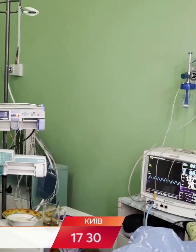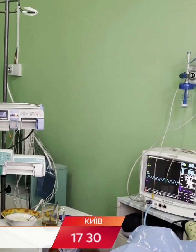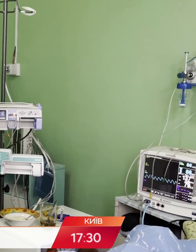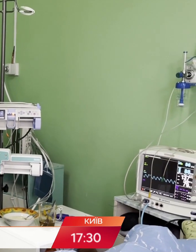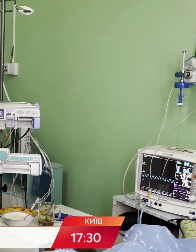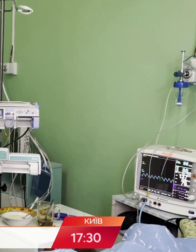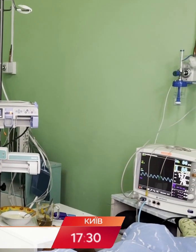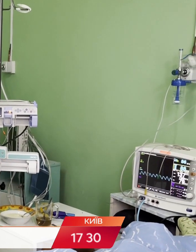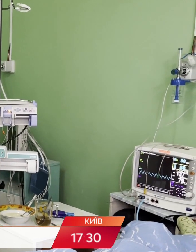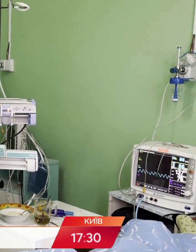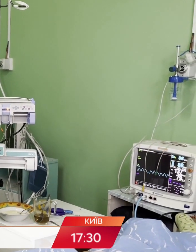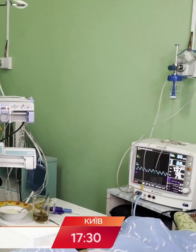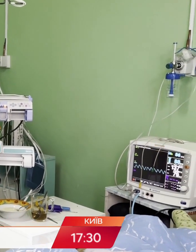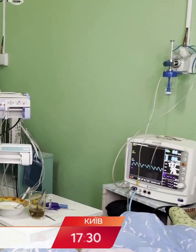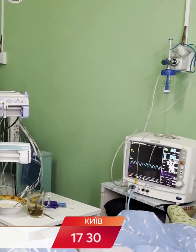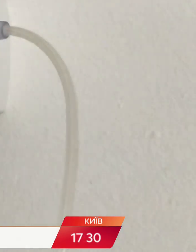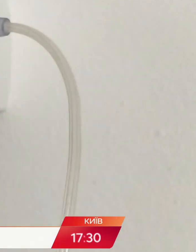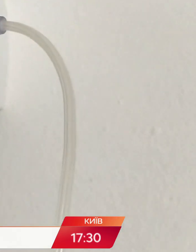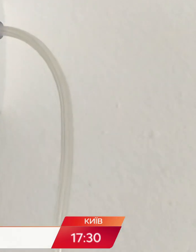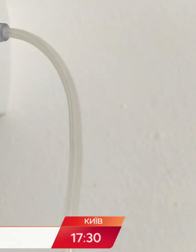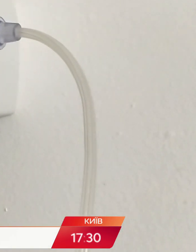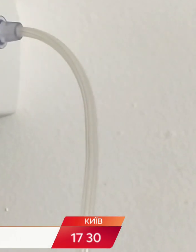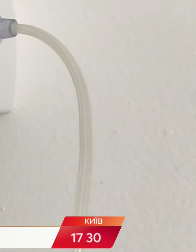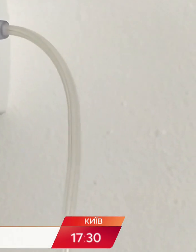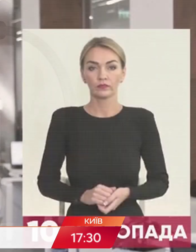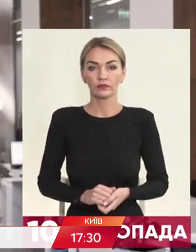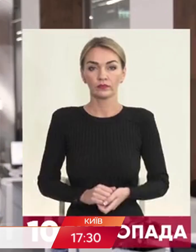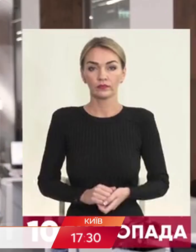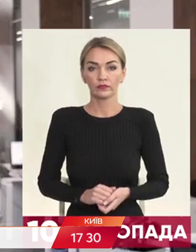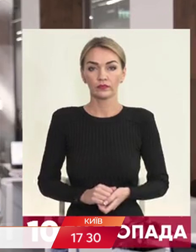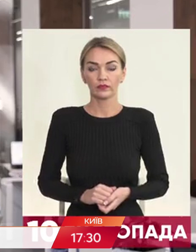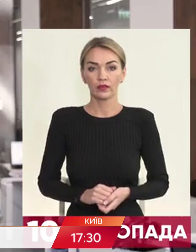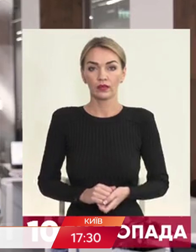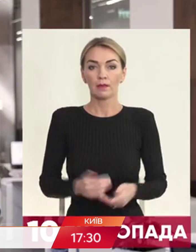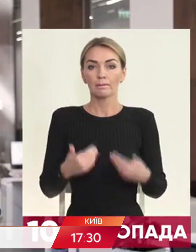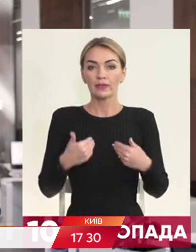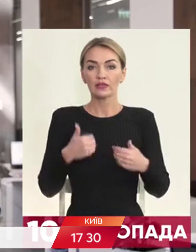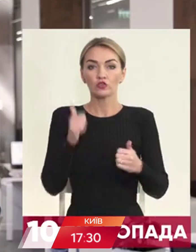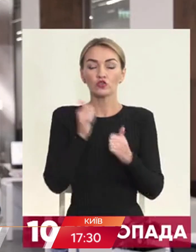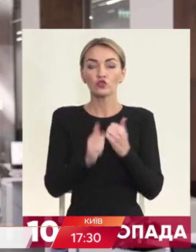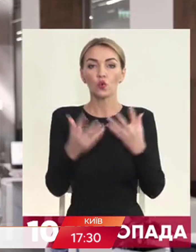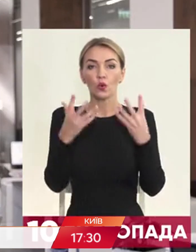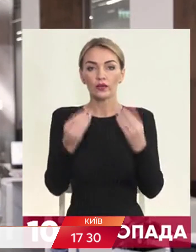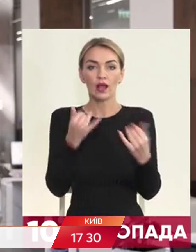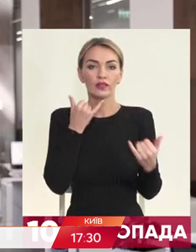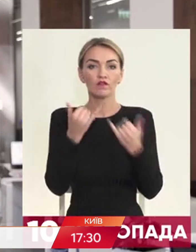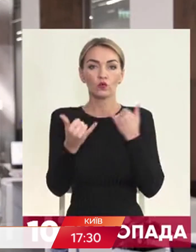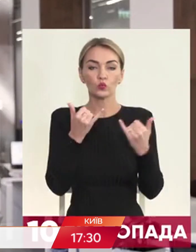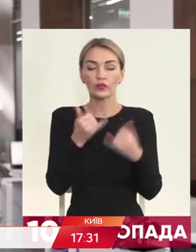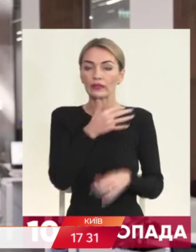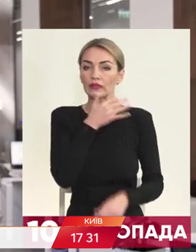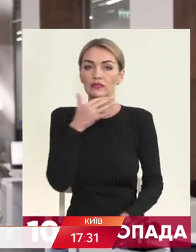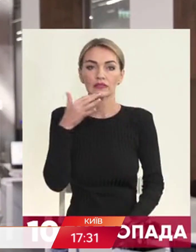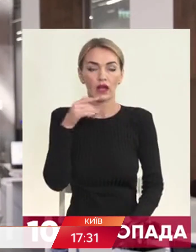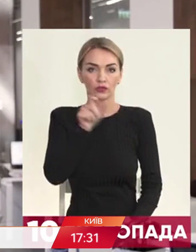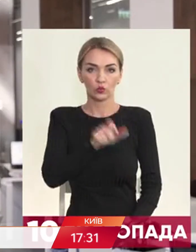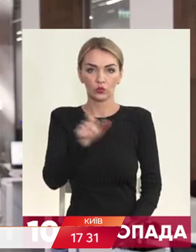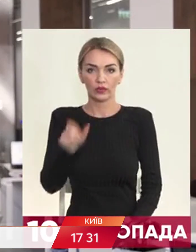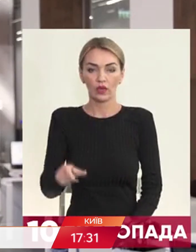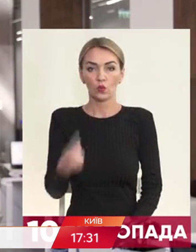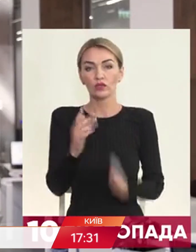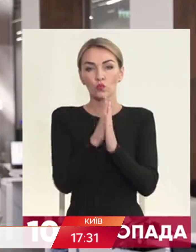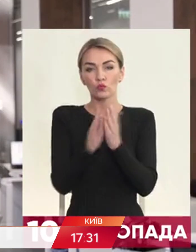на поховання померлих. Мені щодня телефонують десятки людей.